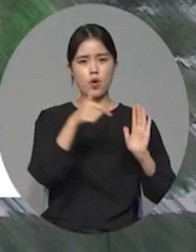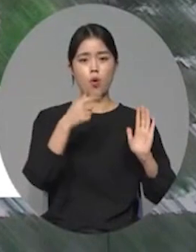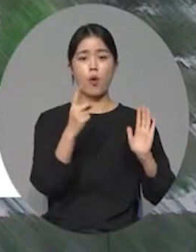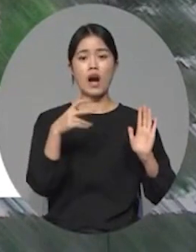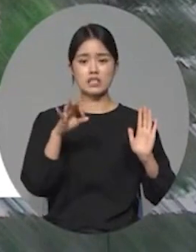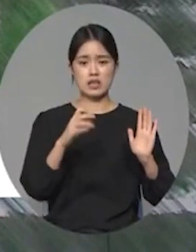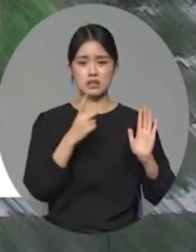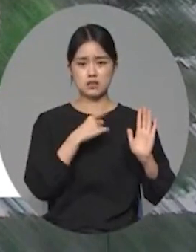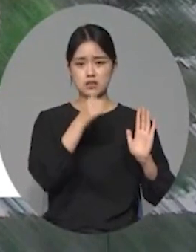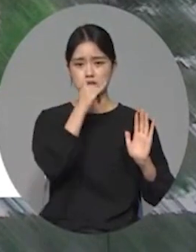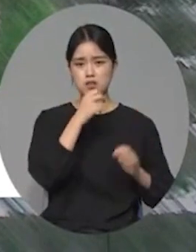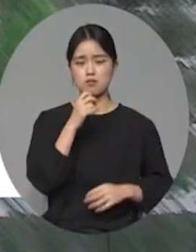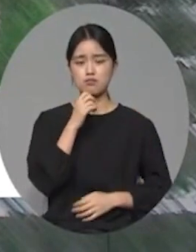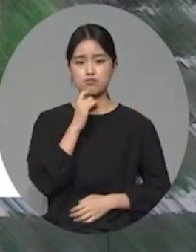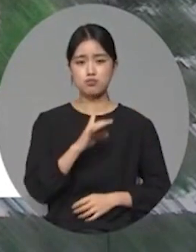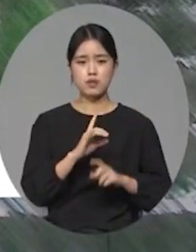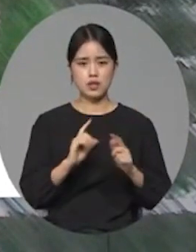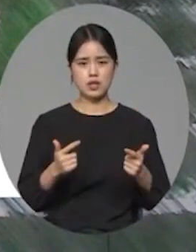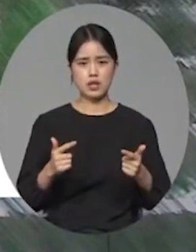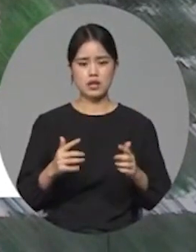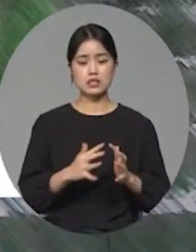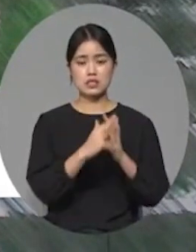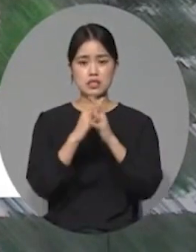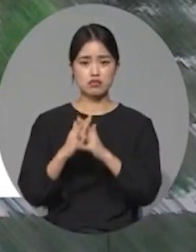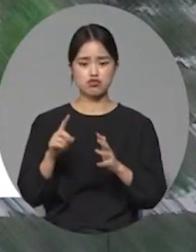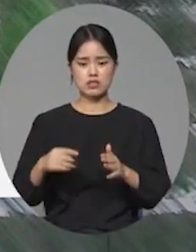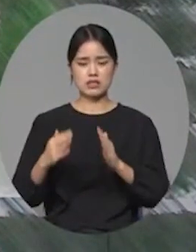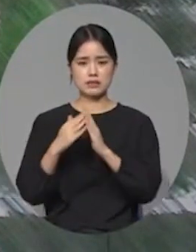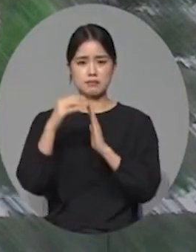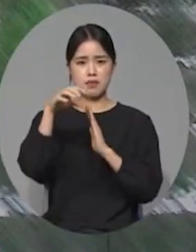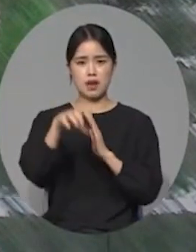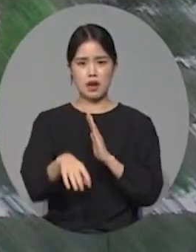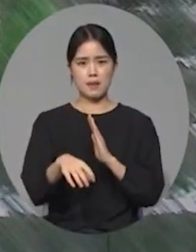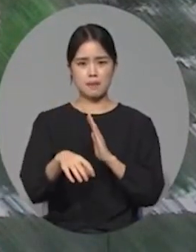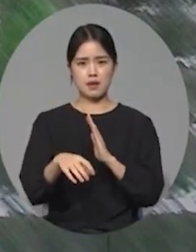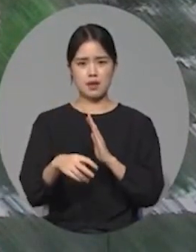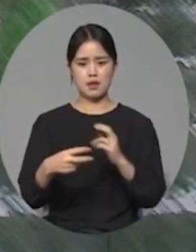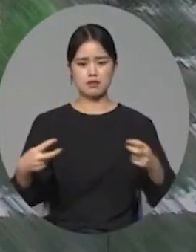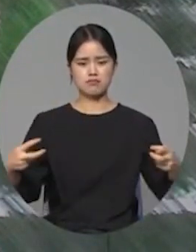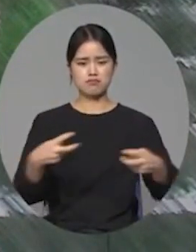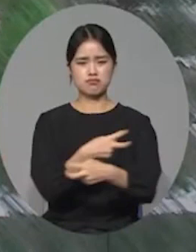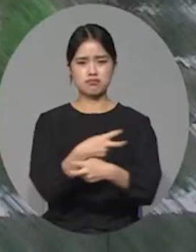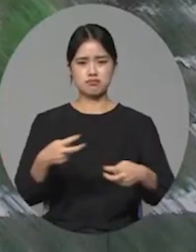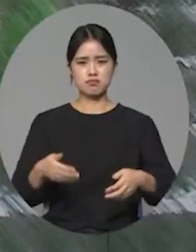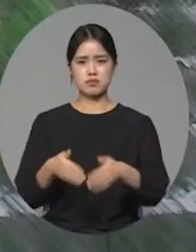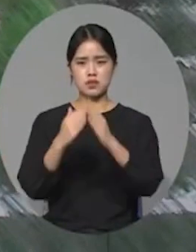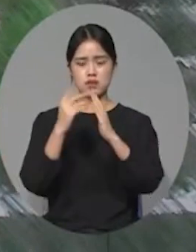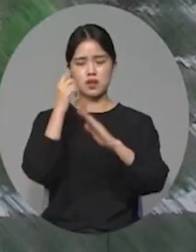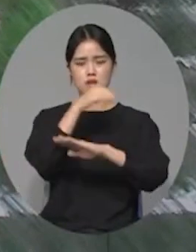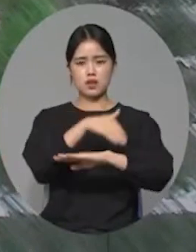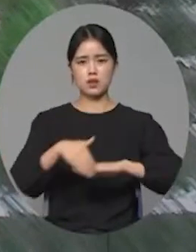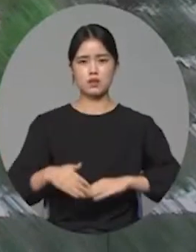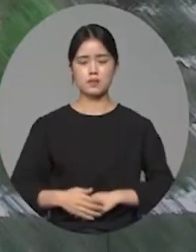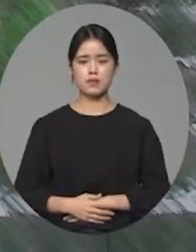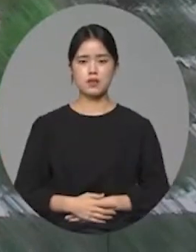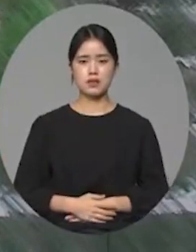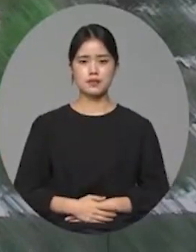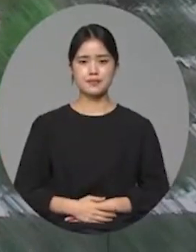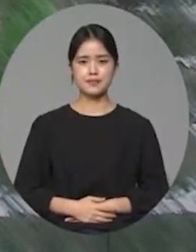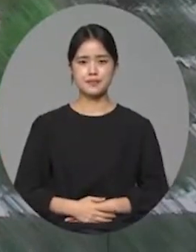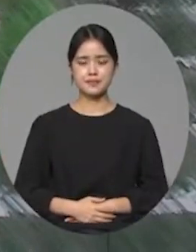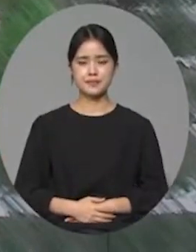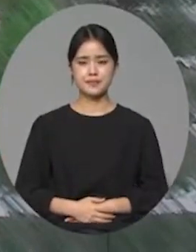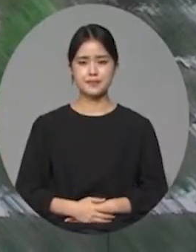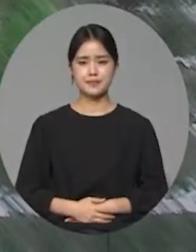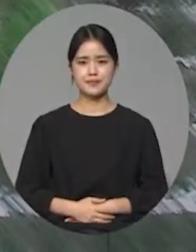겁니다. 뿐만 아니라 장수군은 이 땅에 군수 집 앞으로 지나는 2차선 도로까지 개설하기로 했습니다. 김하영